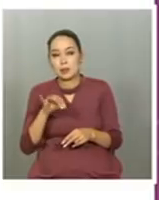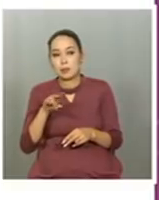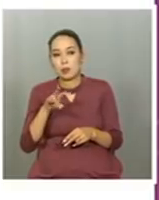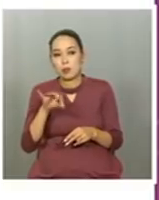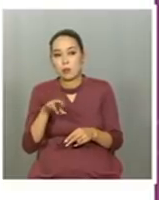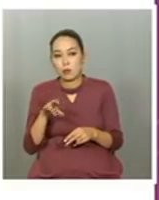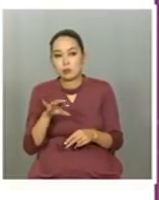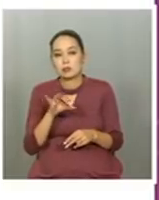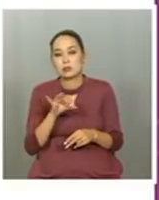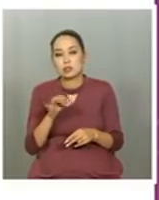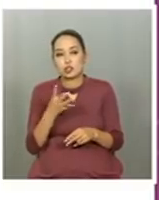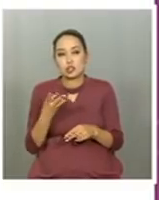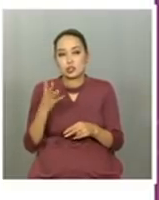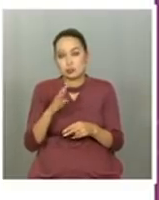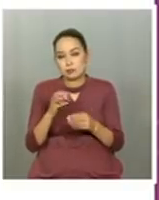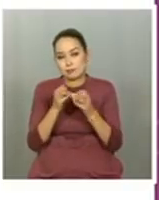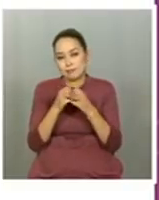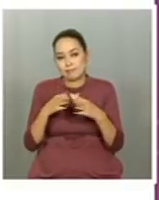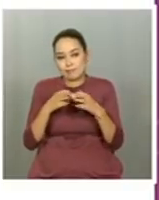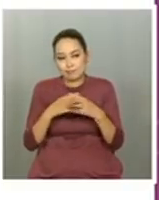жасушасы қалыптасады.